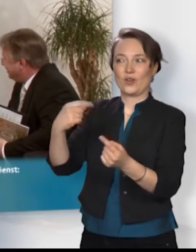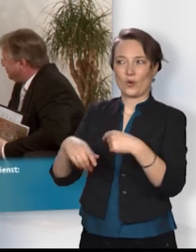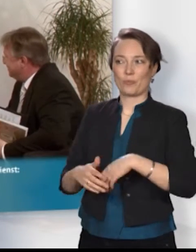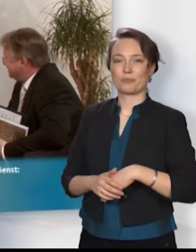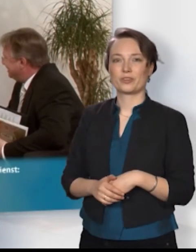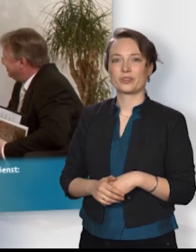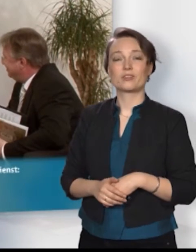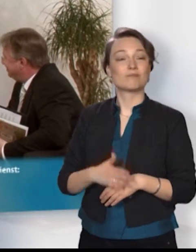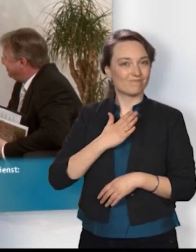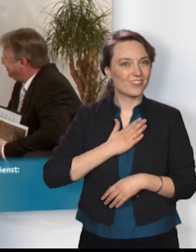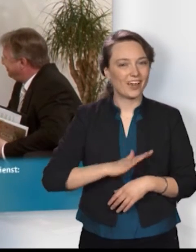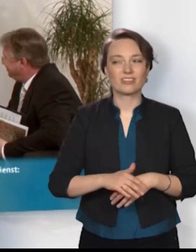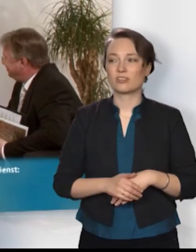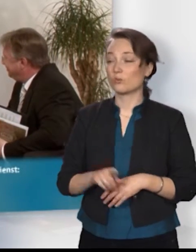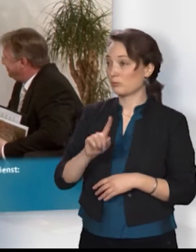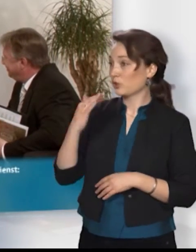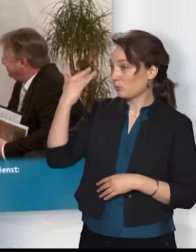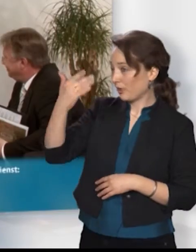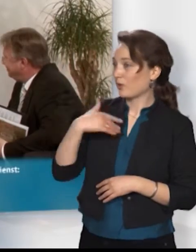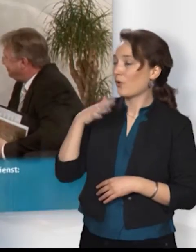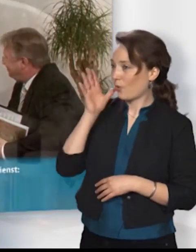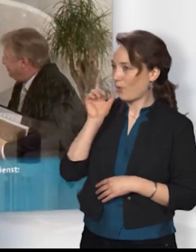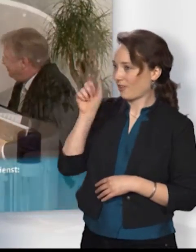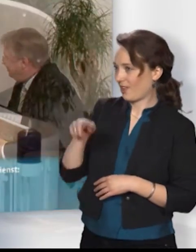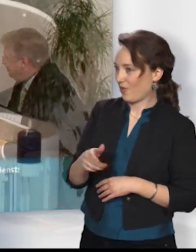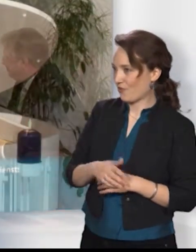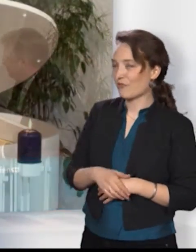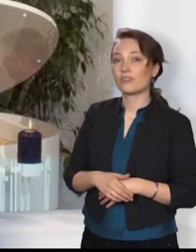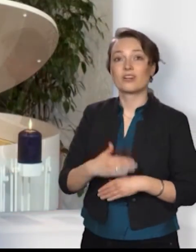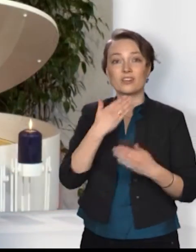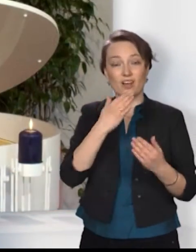nachher, da hören wir Sie dann. Dankeschön für unser Gespräch.